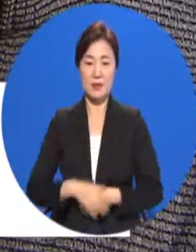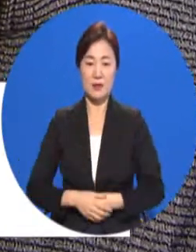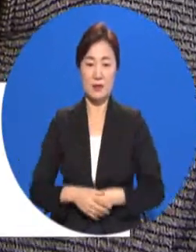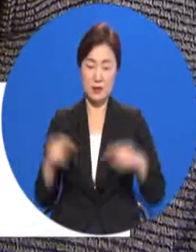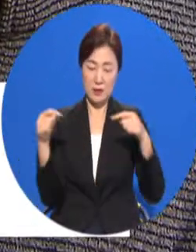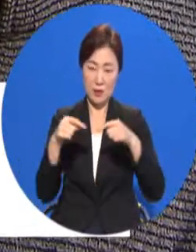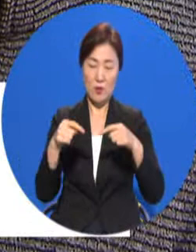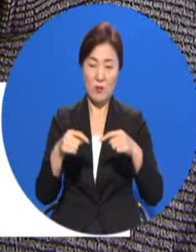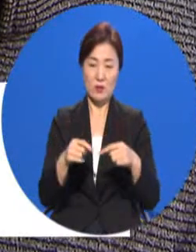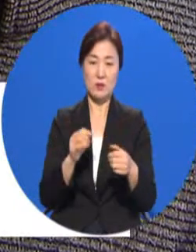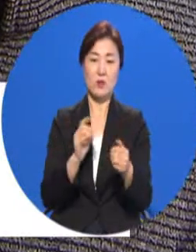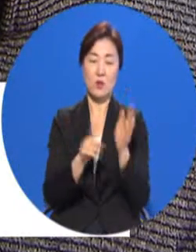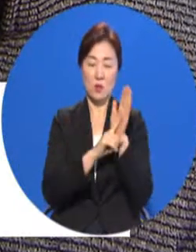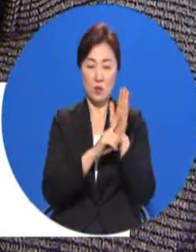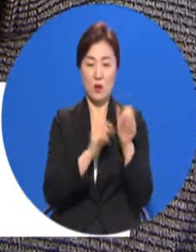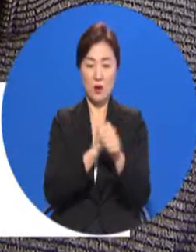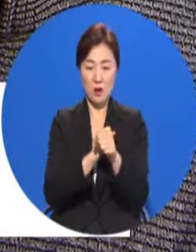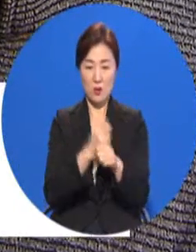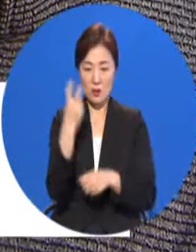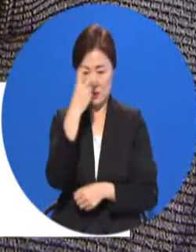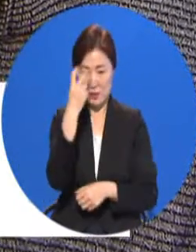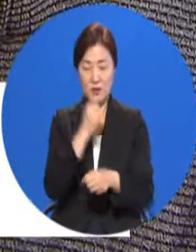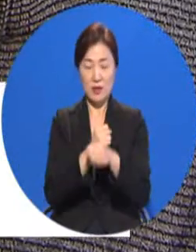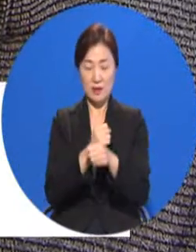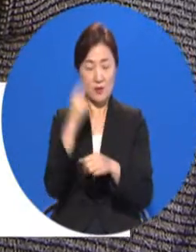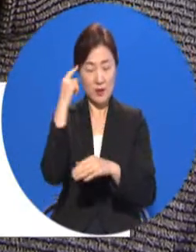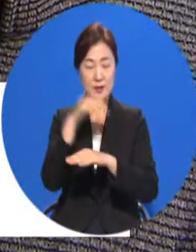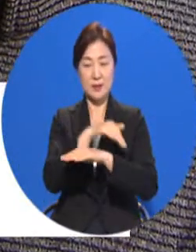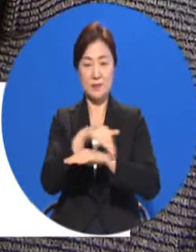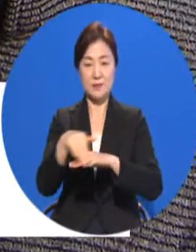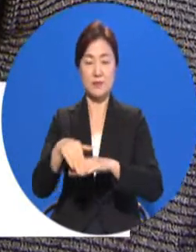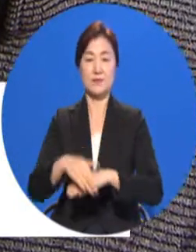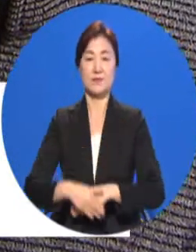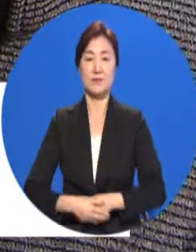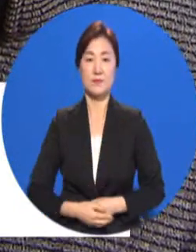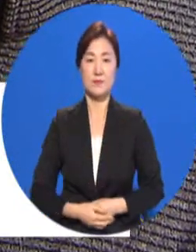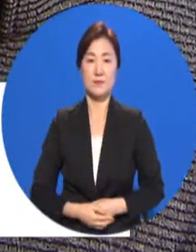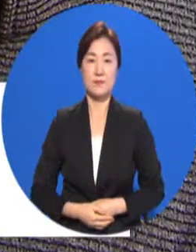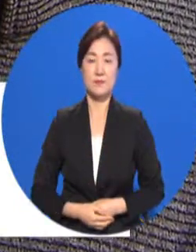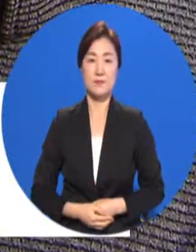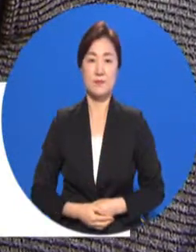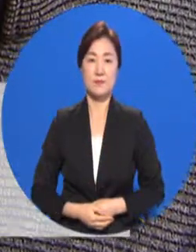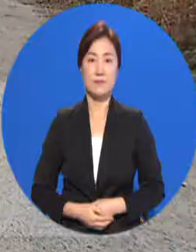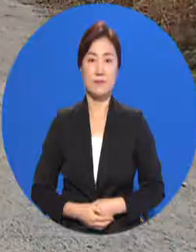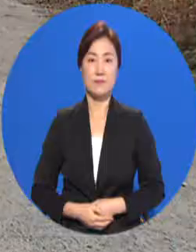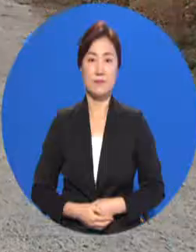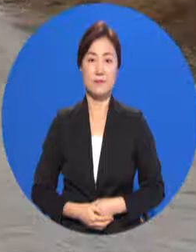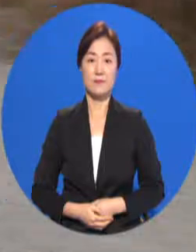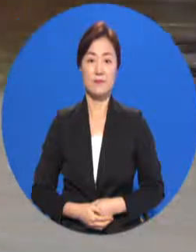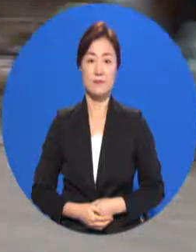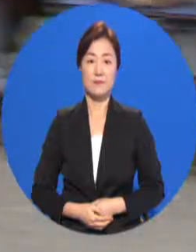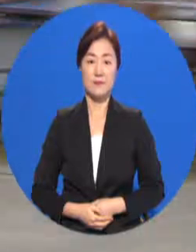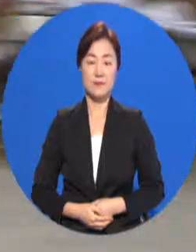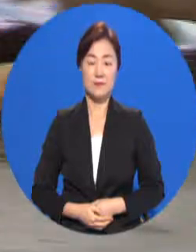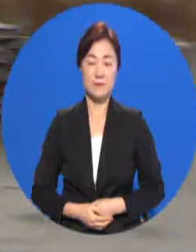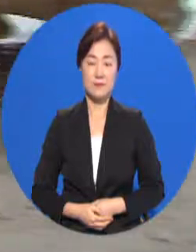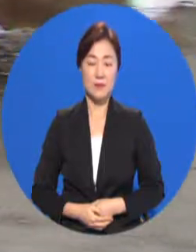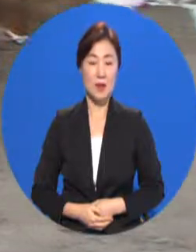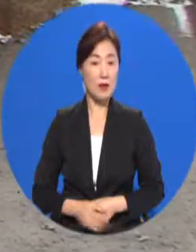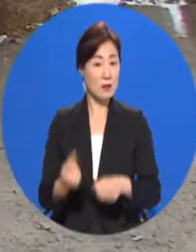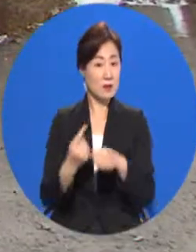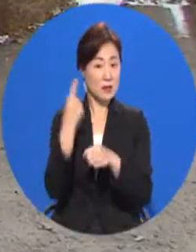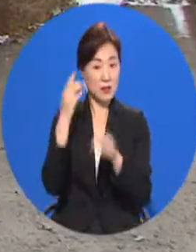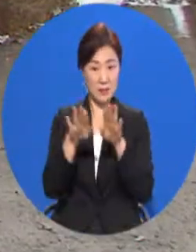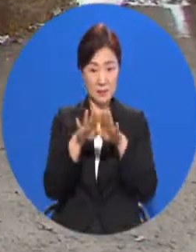협업을 해서 그렇게 이제 지속적으로 좀 단속을 하고 또 홍보도 하고 그렇게 할 계획입니다. 이런 가운데 지난해